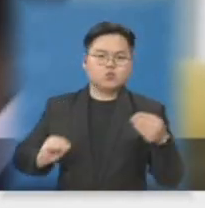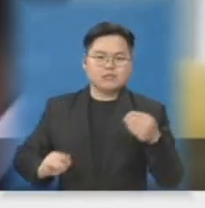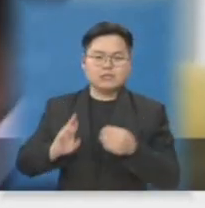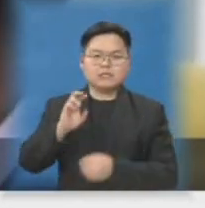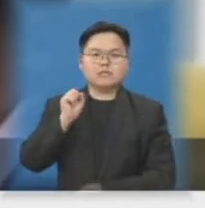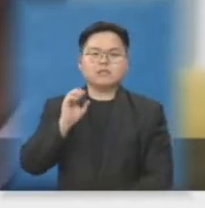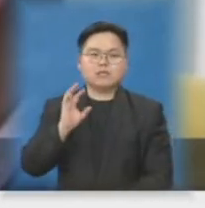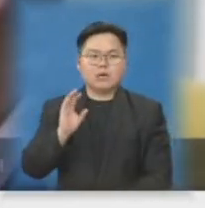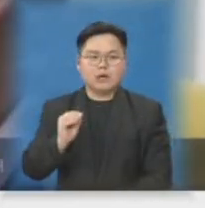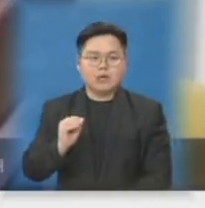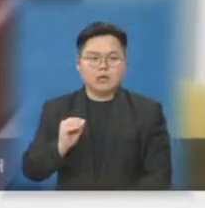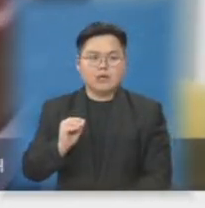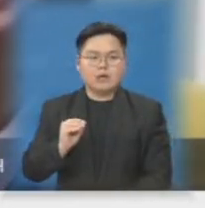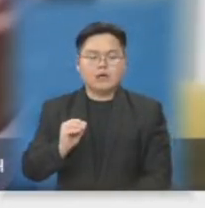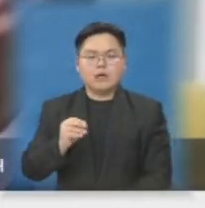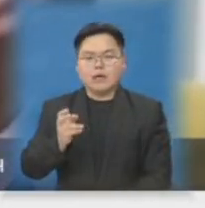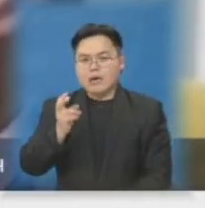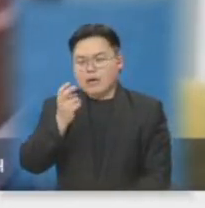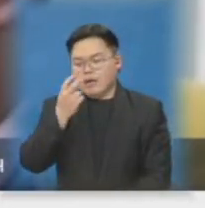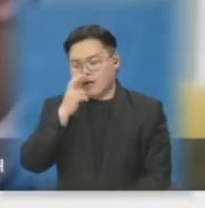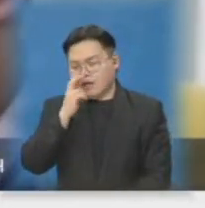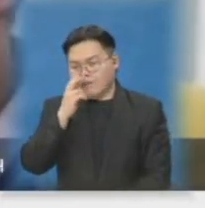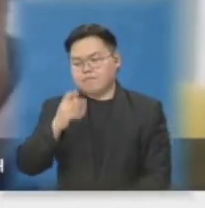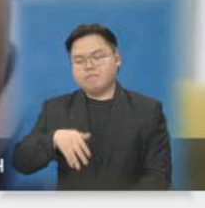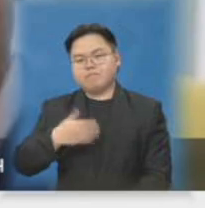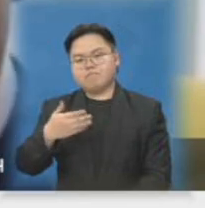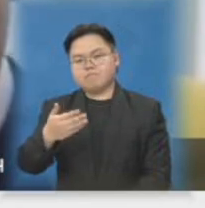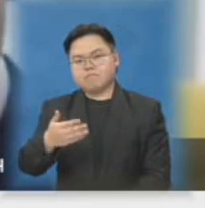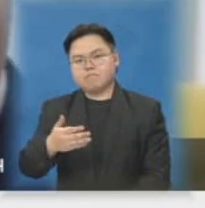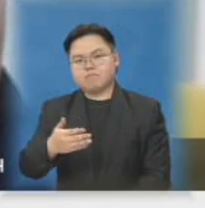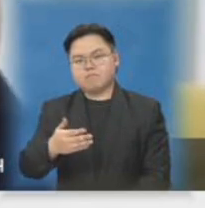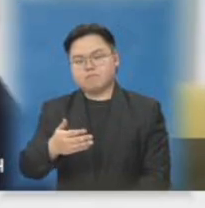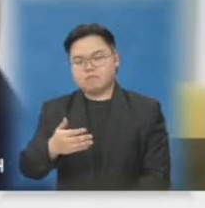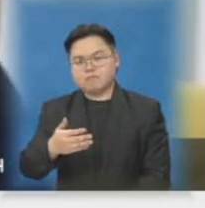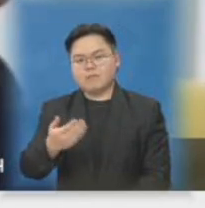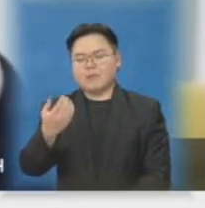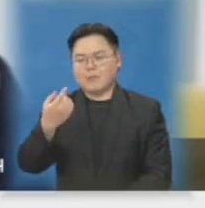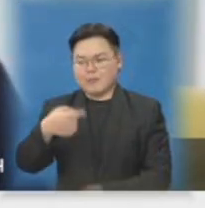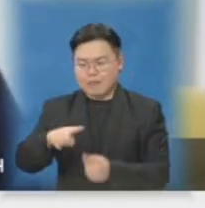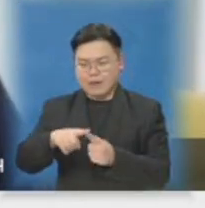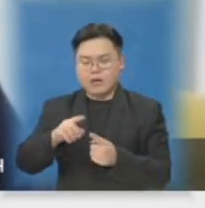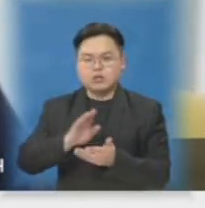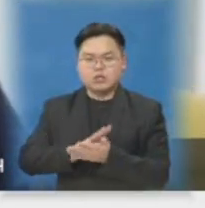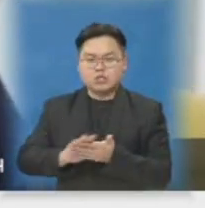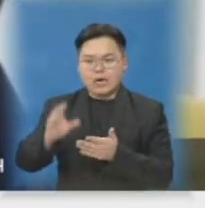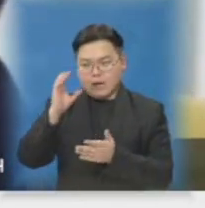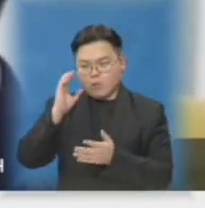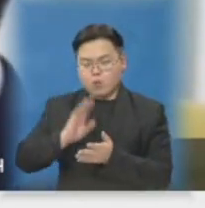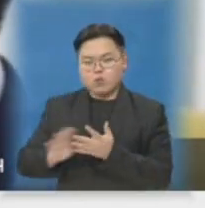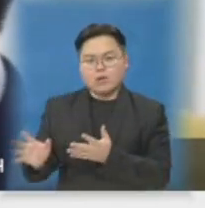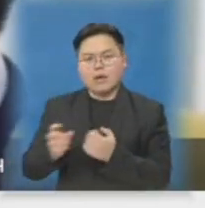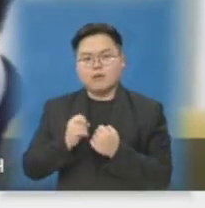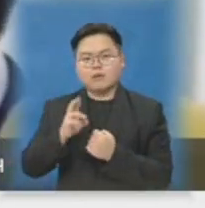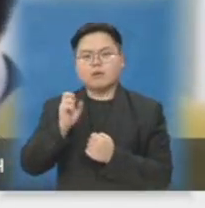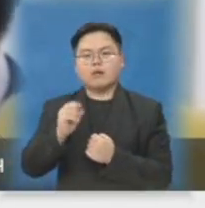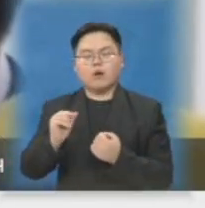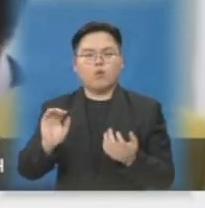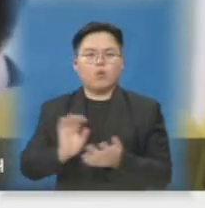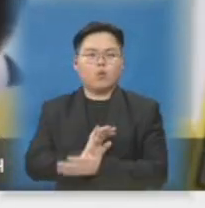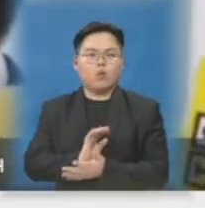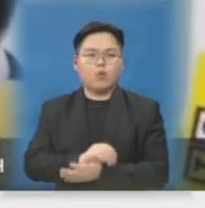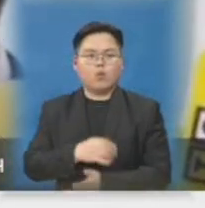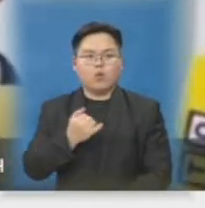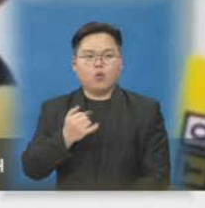нь алгааг нь гаргаж жиж дараагийн хэлчинд ямар автобусуудыг хурдан хугацаанд худалдаж авч